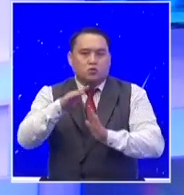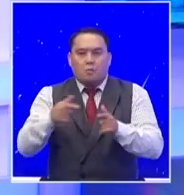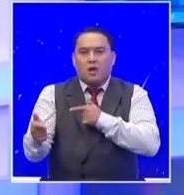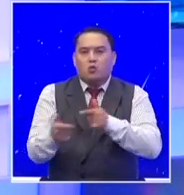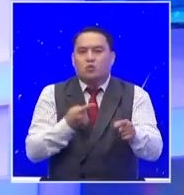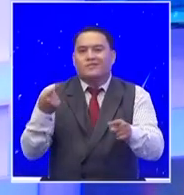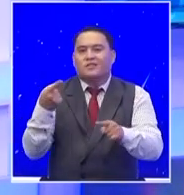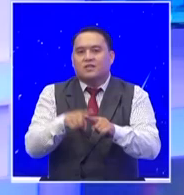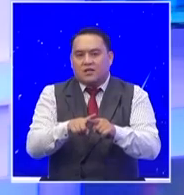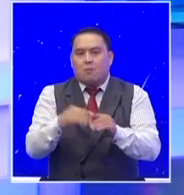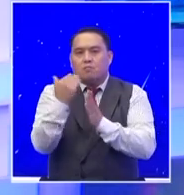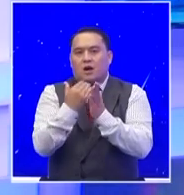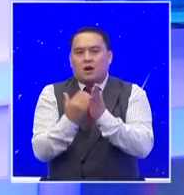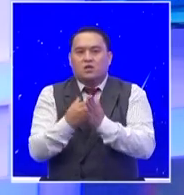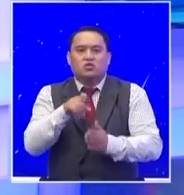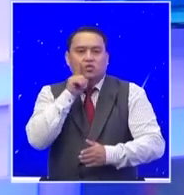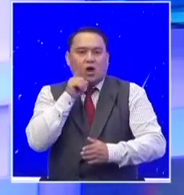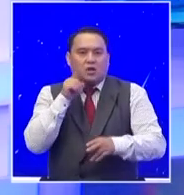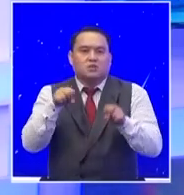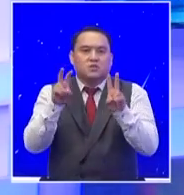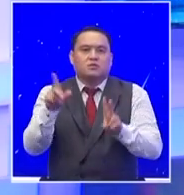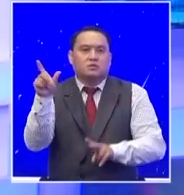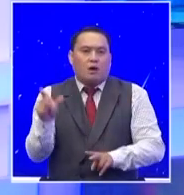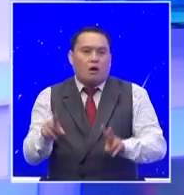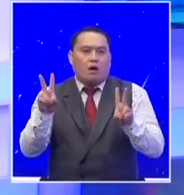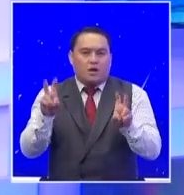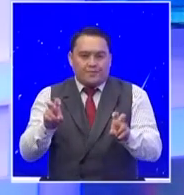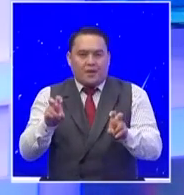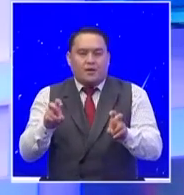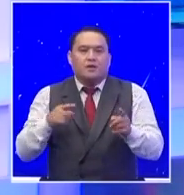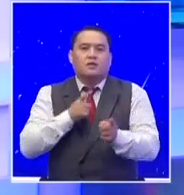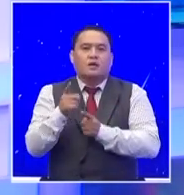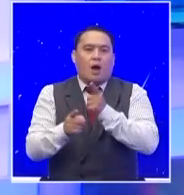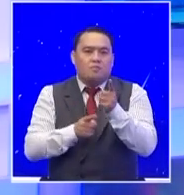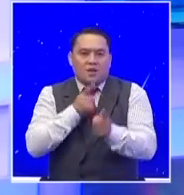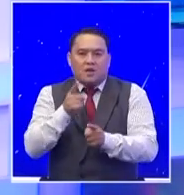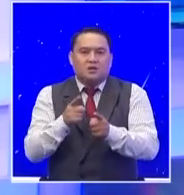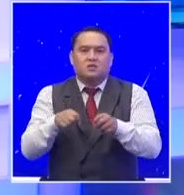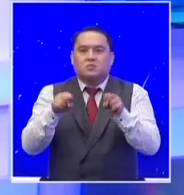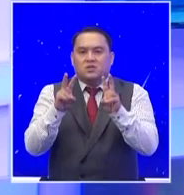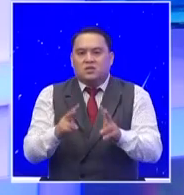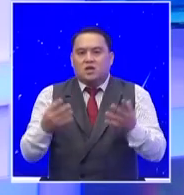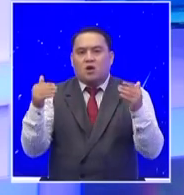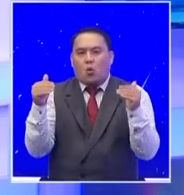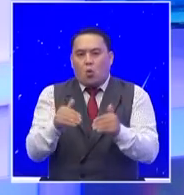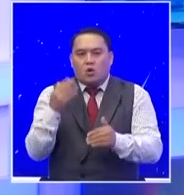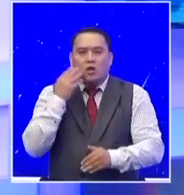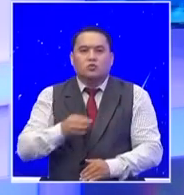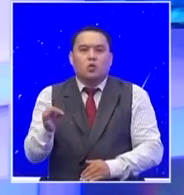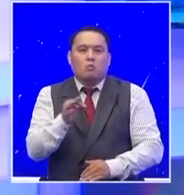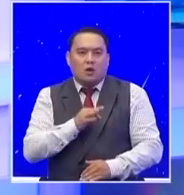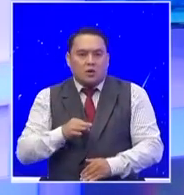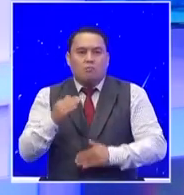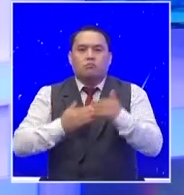подготовки нацелена программа «ЖАС Маман». В рамках проекта обновили техническую базу 11 среднеспециальных учебных заведений Алматинской